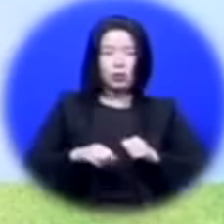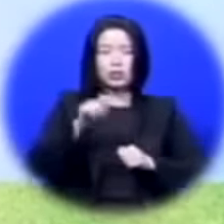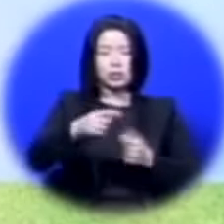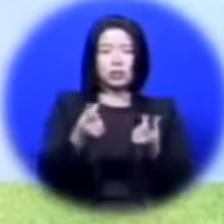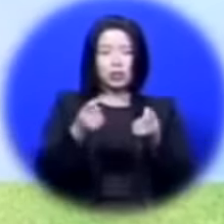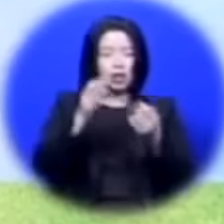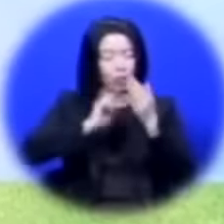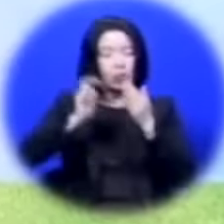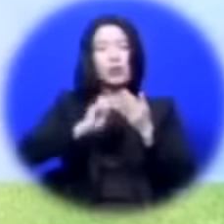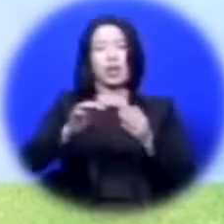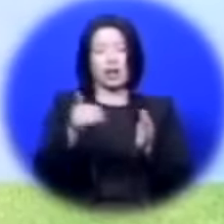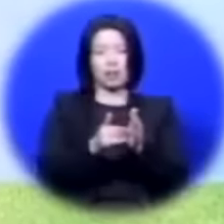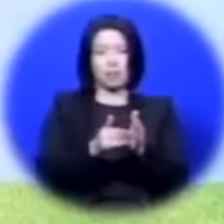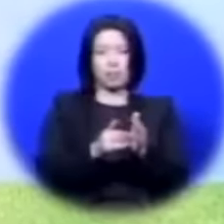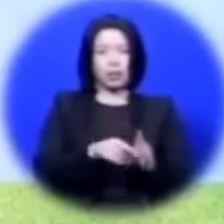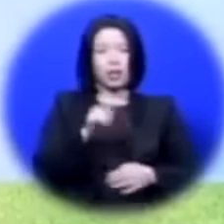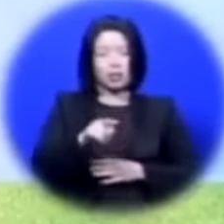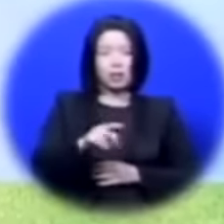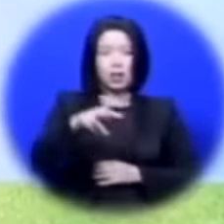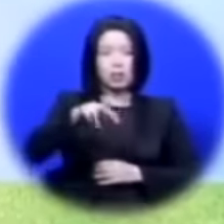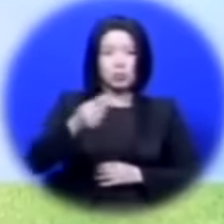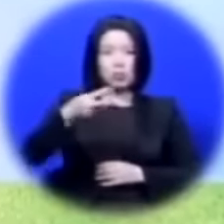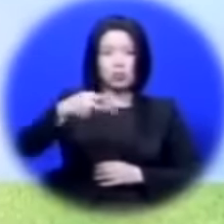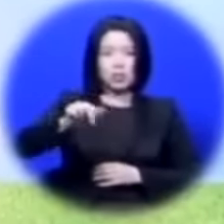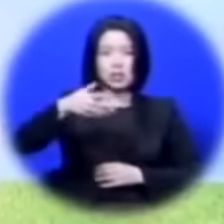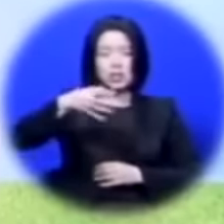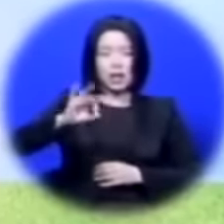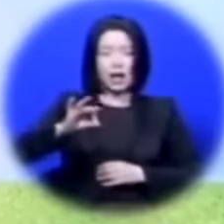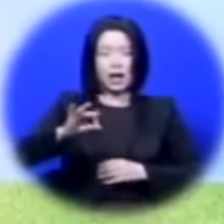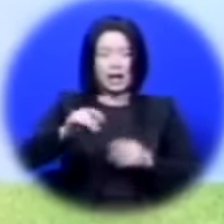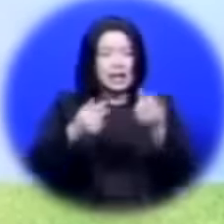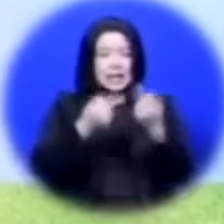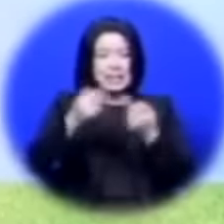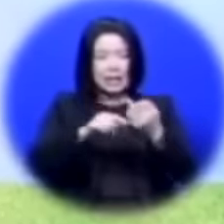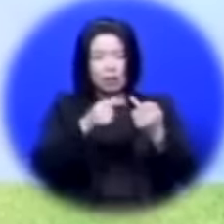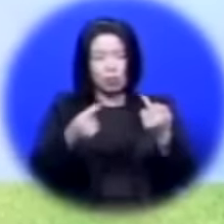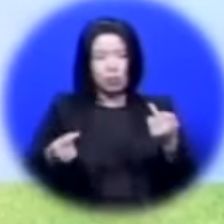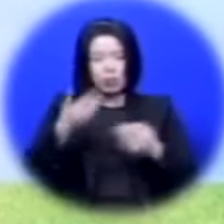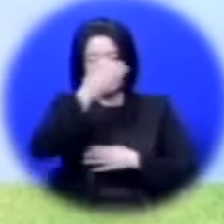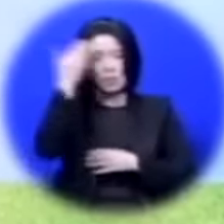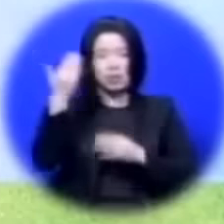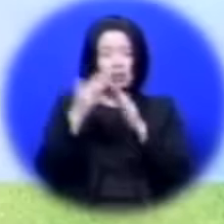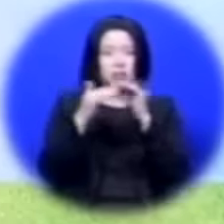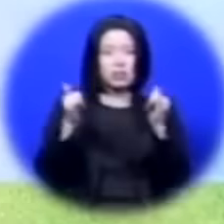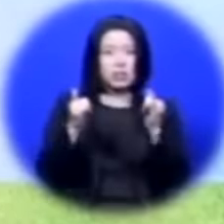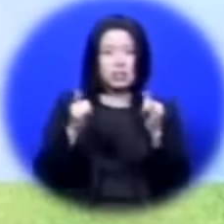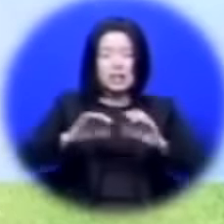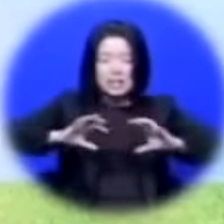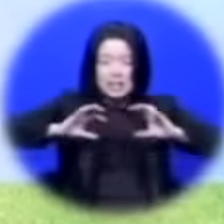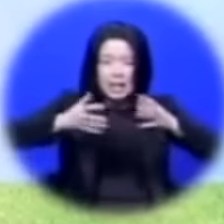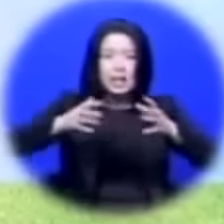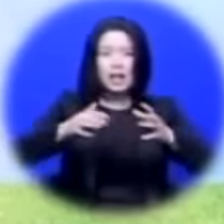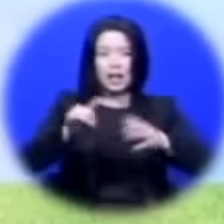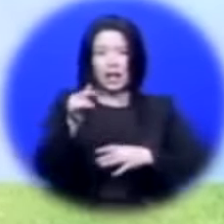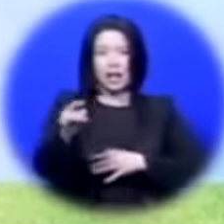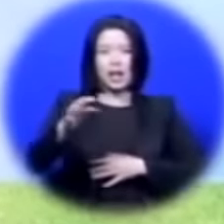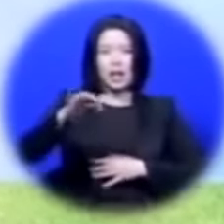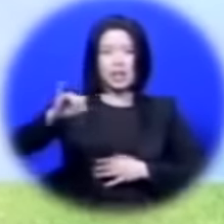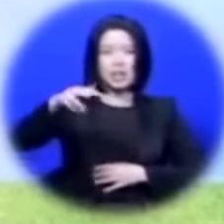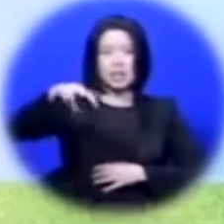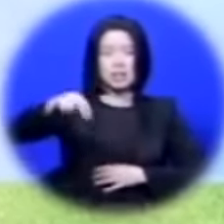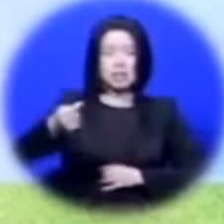불렀다 바로 그것이 조지아의 산골 청년이 오늘날 세계 헤이즈가 된 원동력이다